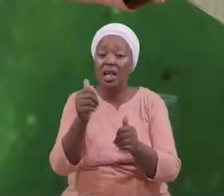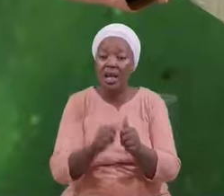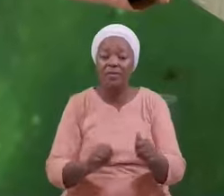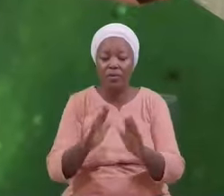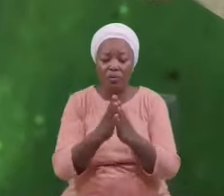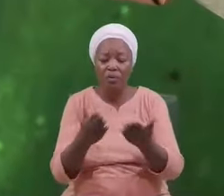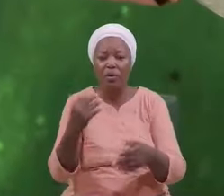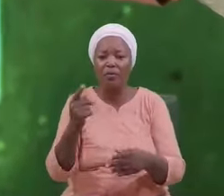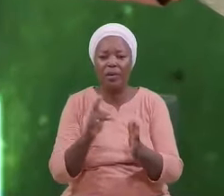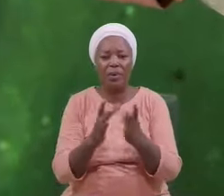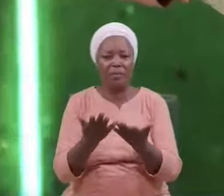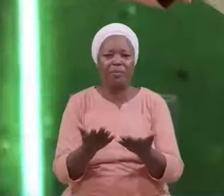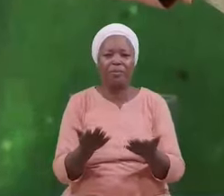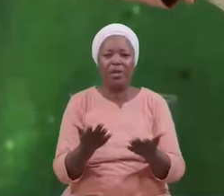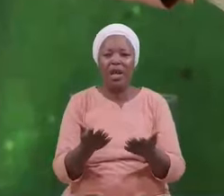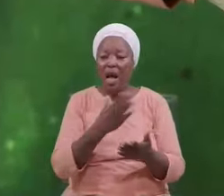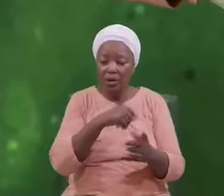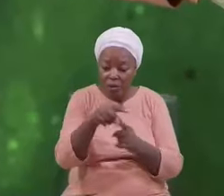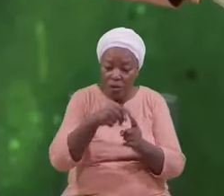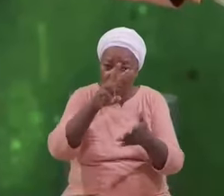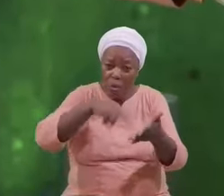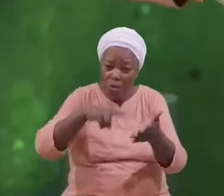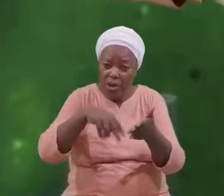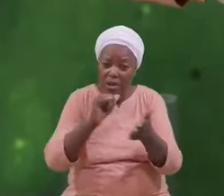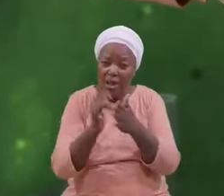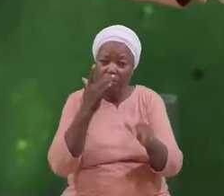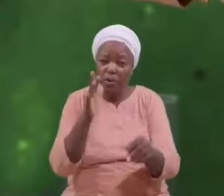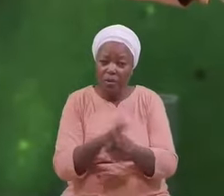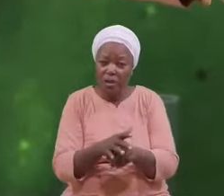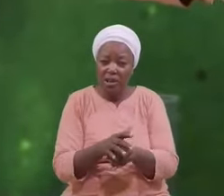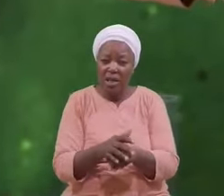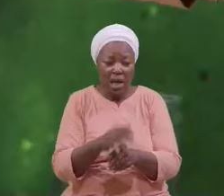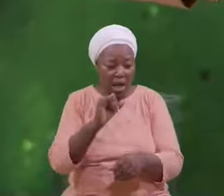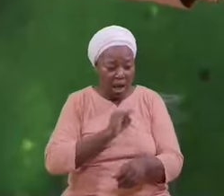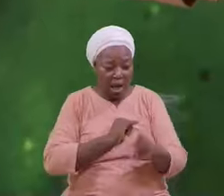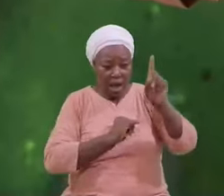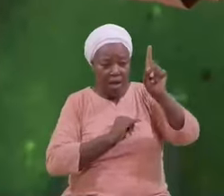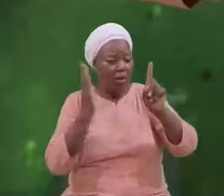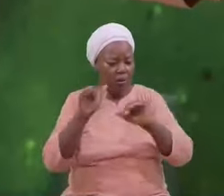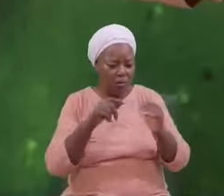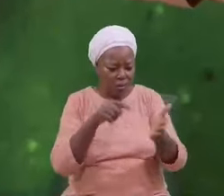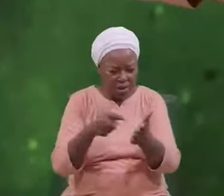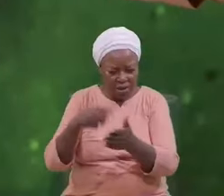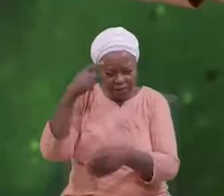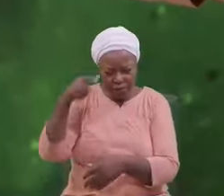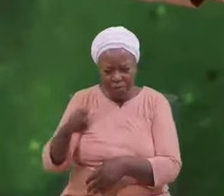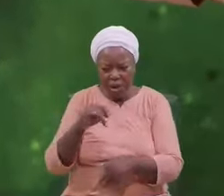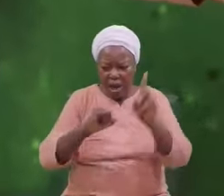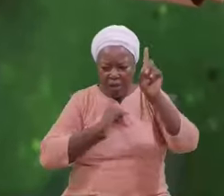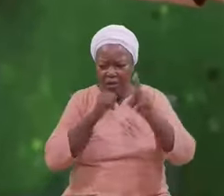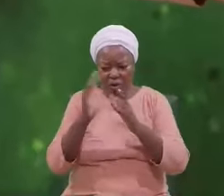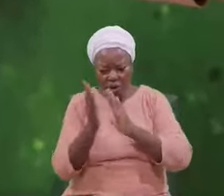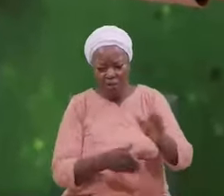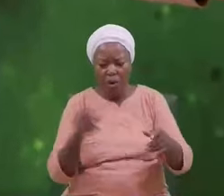Bible dans chaque livre de la Bible. Quand vous lisez la promesse là, Dieu dit, je ferai ceci pour toi. Je ne t'abandonnerai